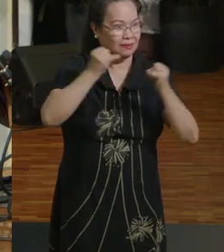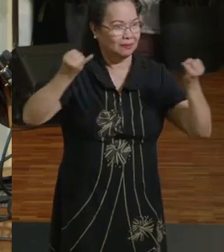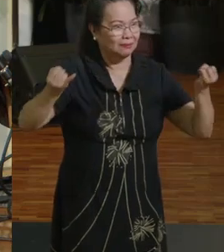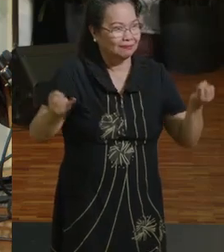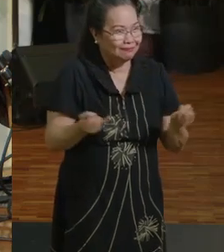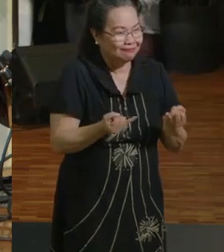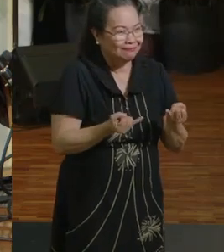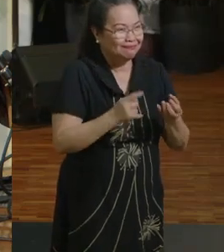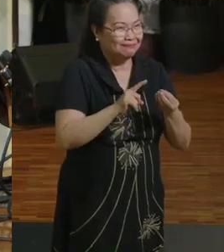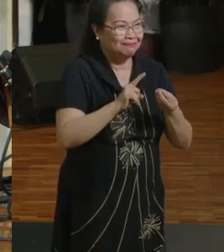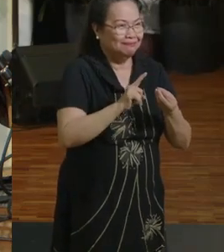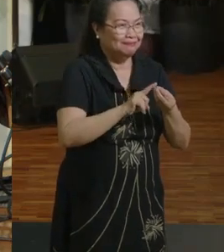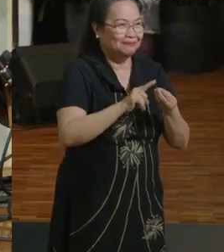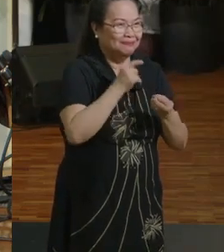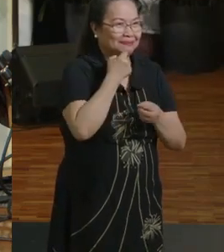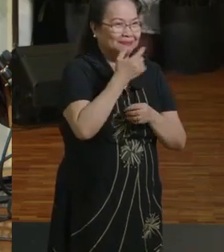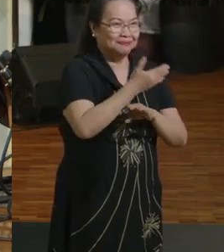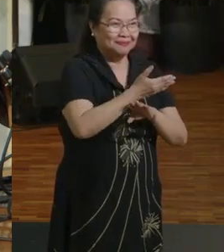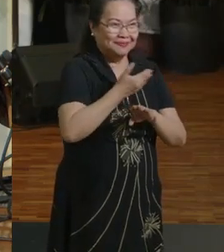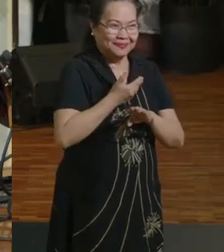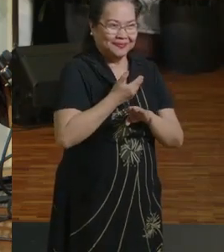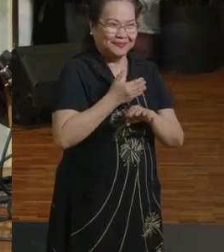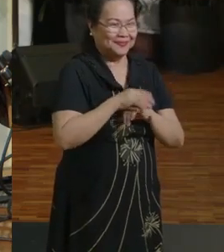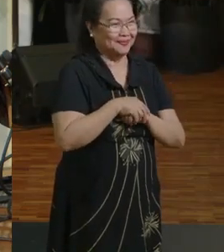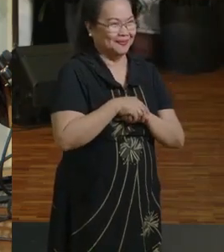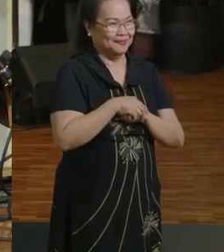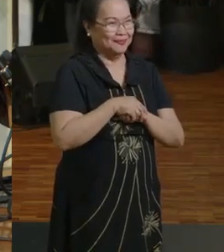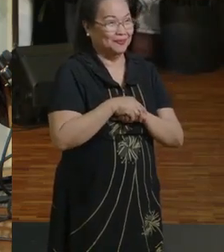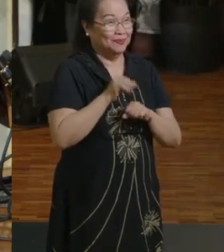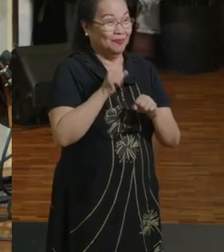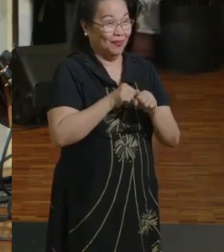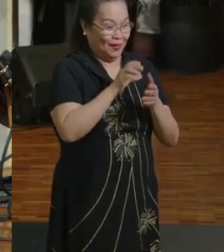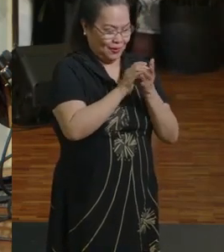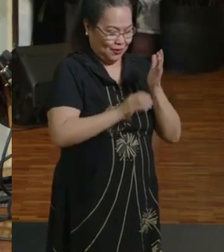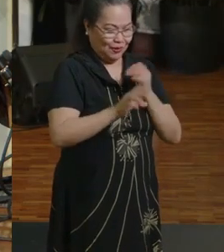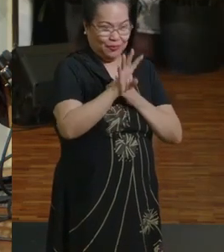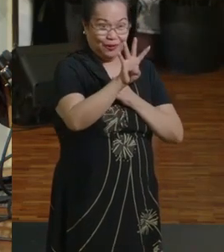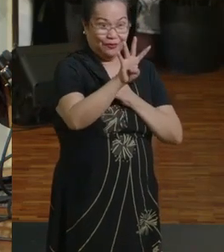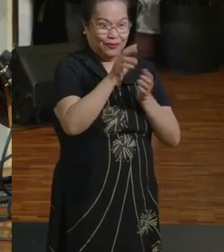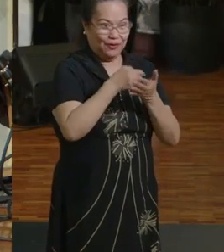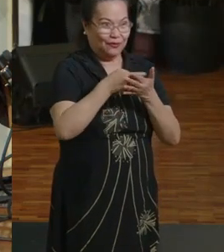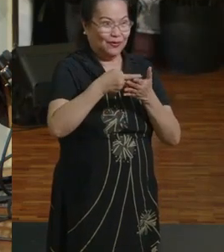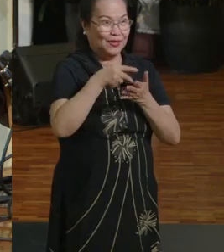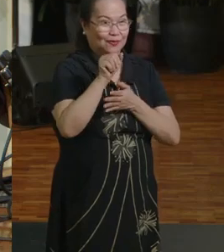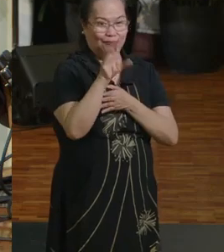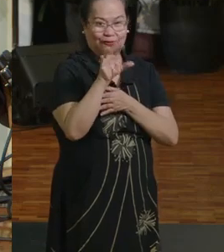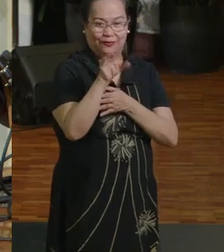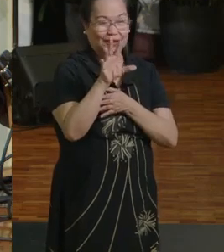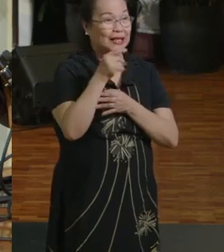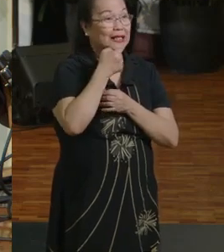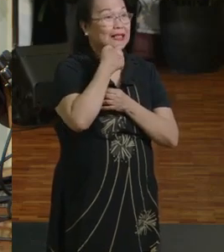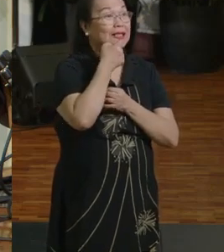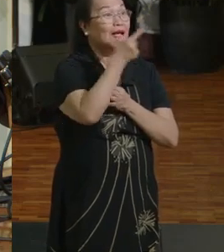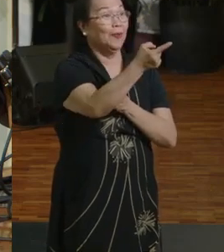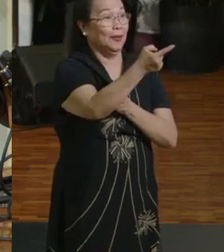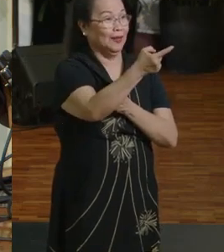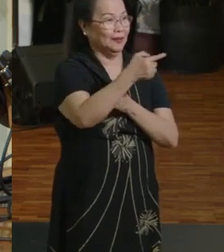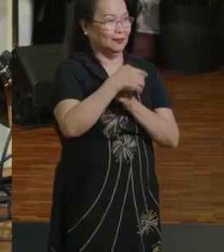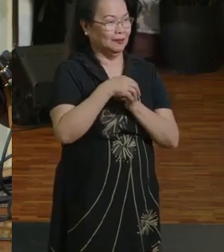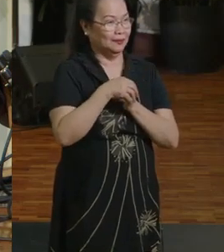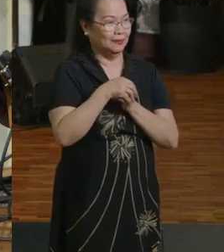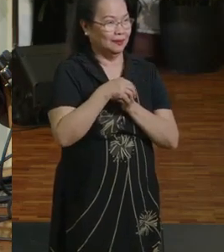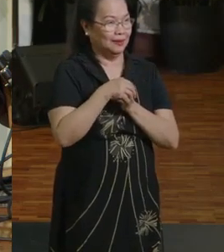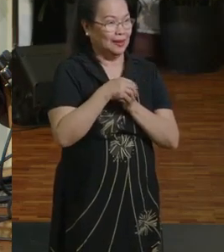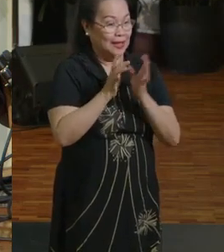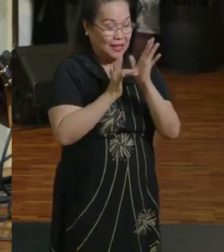introductory remarks bago isang section. So sa chapter 4, verse 15, merong ganitong sinasabi din, na siya ay umiikot